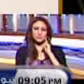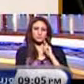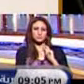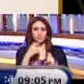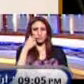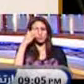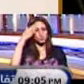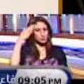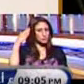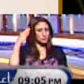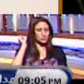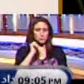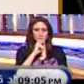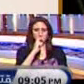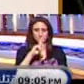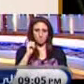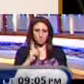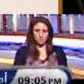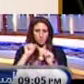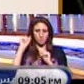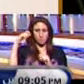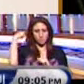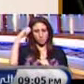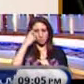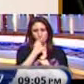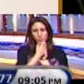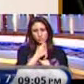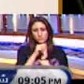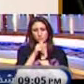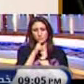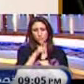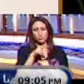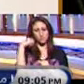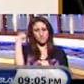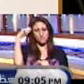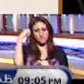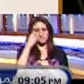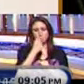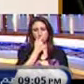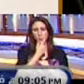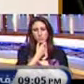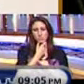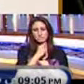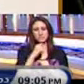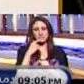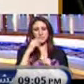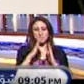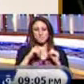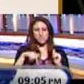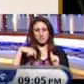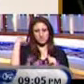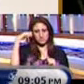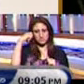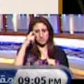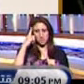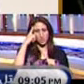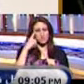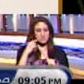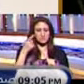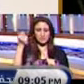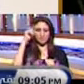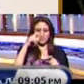المستشار إيهاب فهمي المتحدث الرسمي باسم رئاسة الجمهورية صرح أن الدكتور محمد مرسي رئيس الجمهورية سيرأس يوم السبت